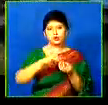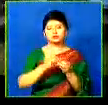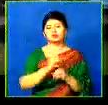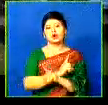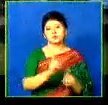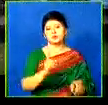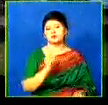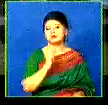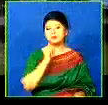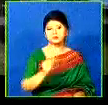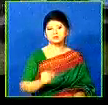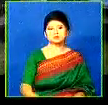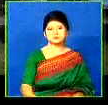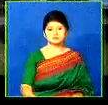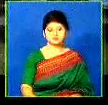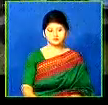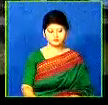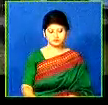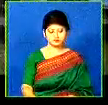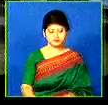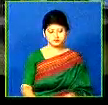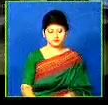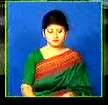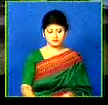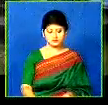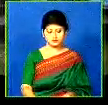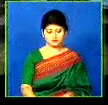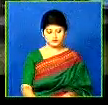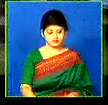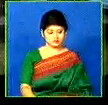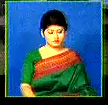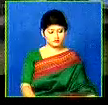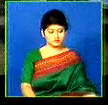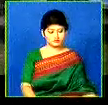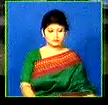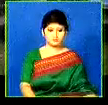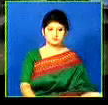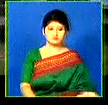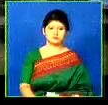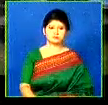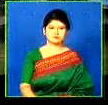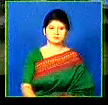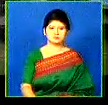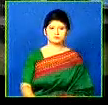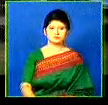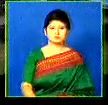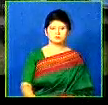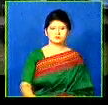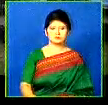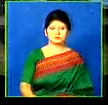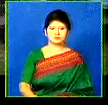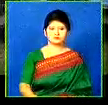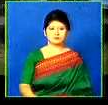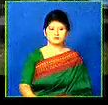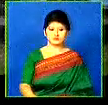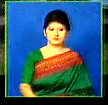ও বিবাদের সহজ ও দ্রুত নিষ্পত্তিতে উল্লেখযোগ্য ভূমিকার মাধ্যমে পিছিয়ে পড়া গ্রামীণ জনগোষ্ঠীর ন্যায়